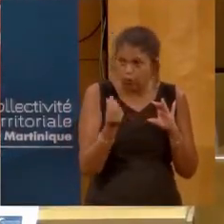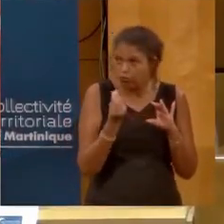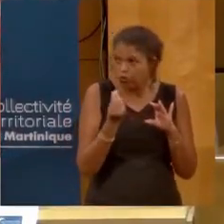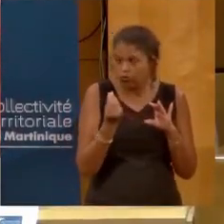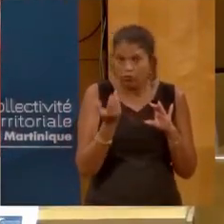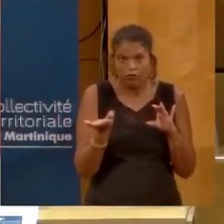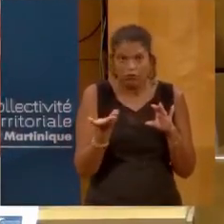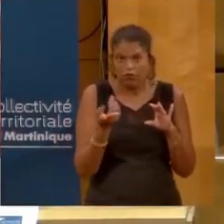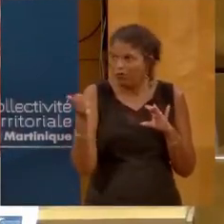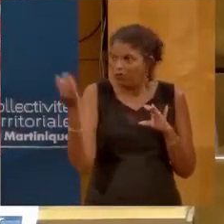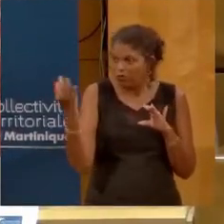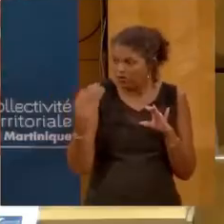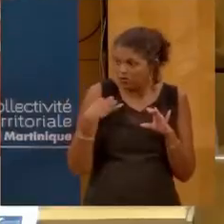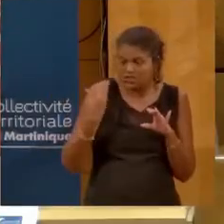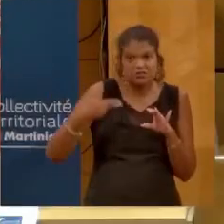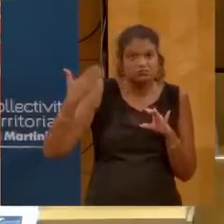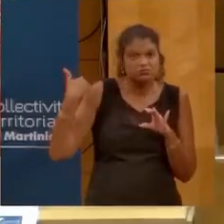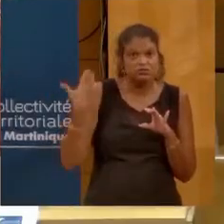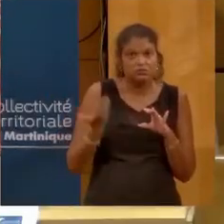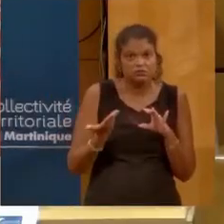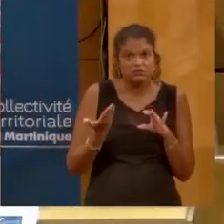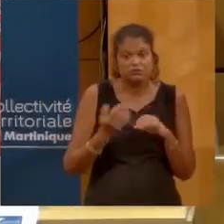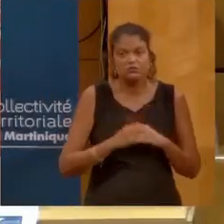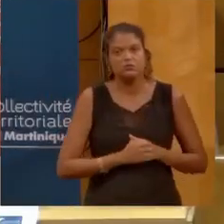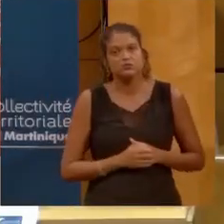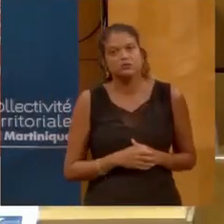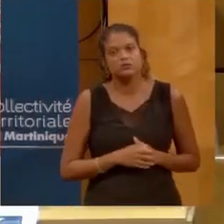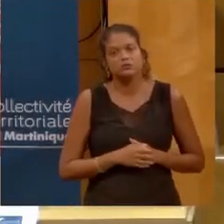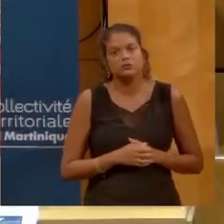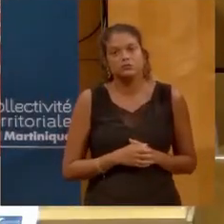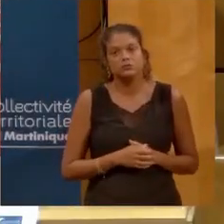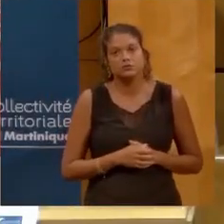dont vous parlez, je tout prends les documents. Par contre,